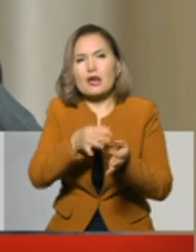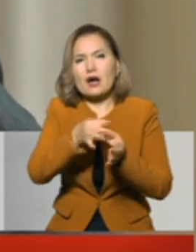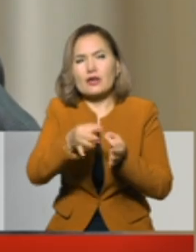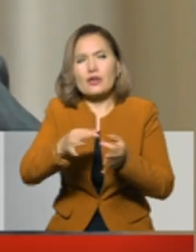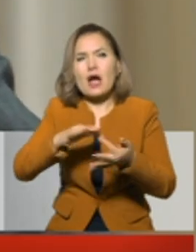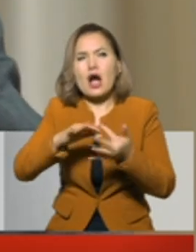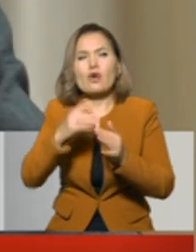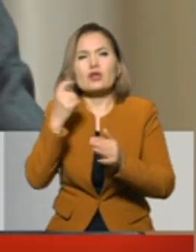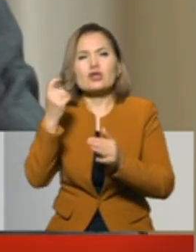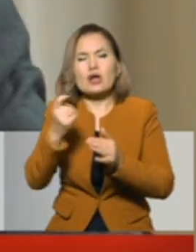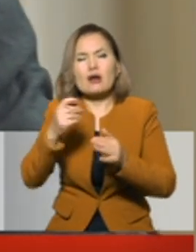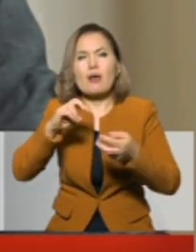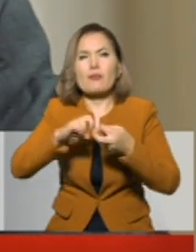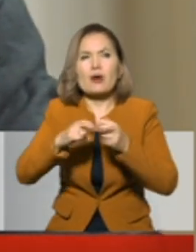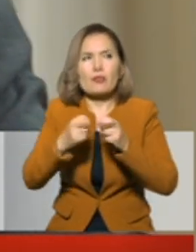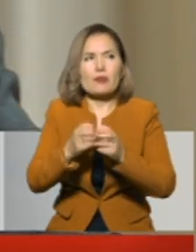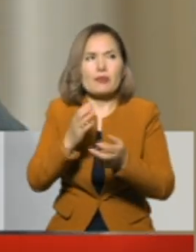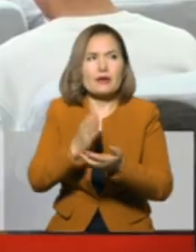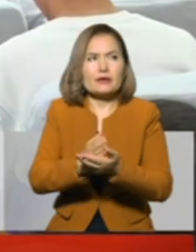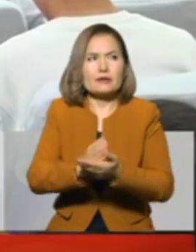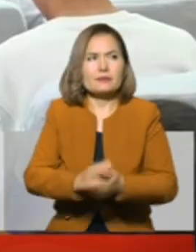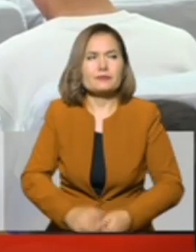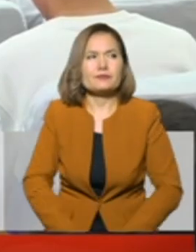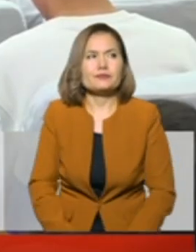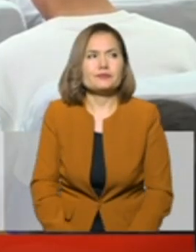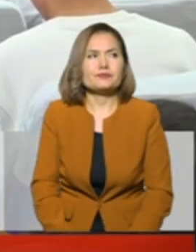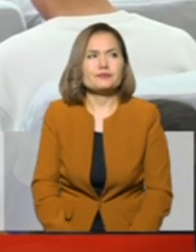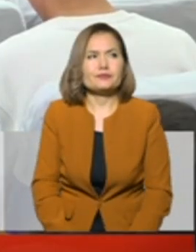шаруашылығы да зардап шегетіні айтылды.